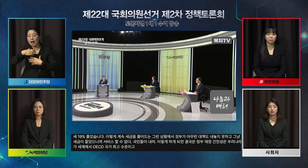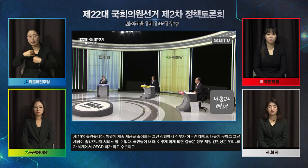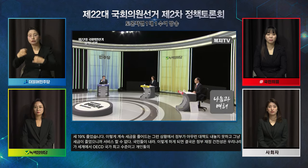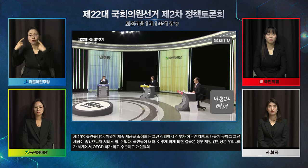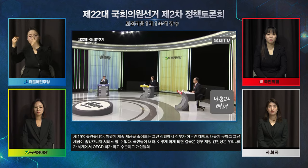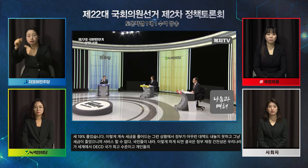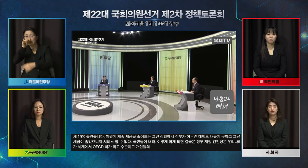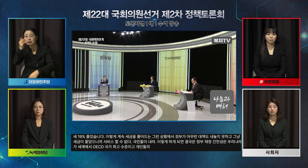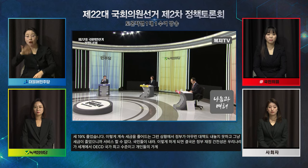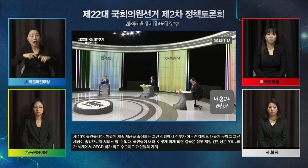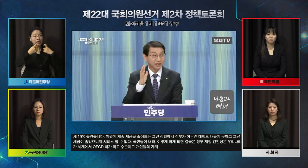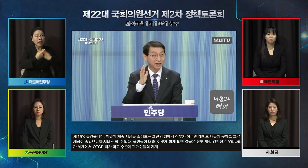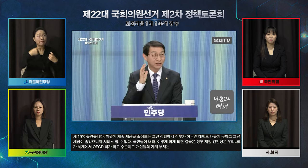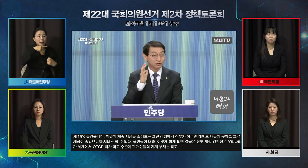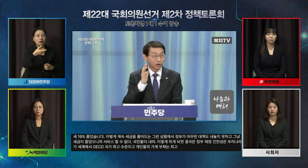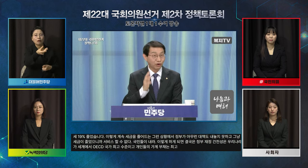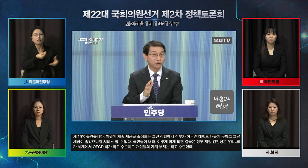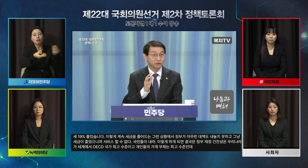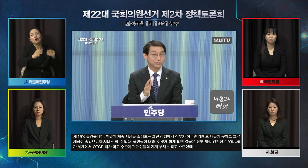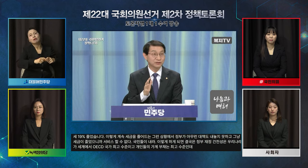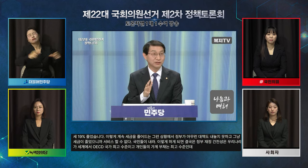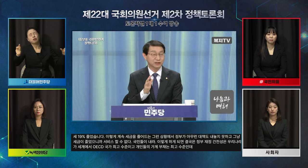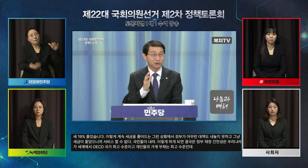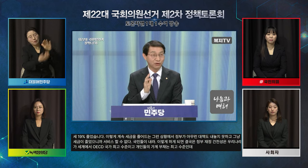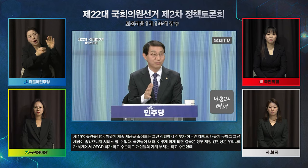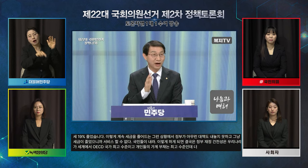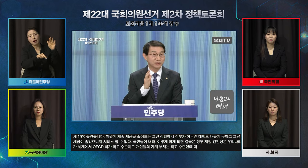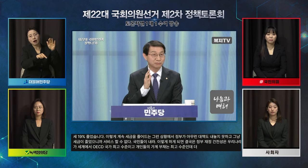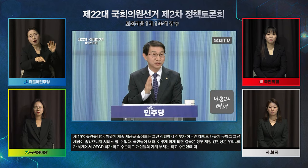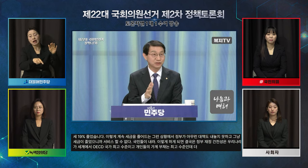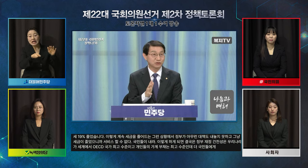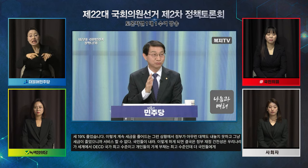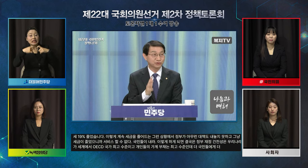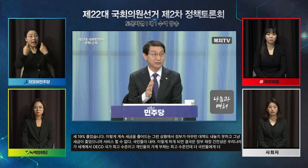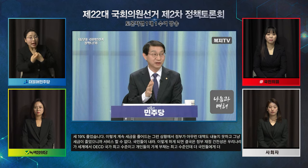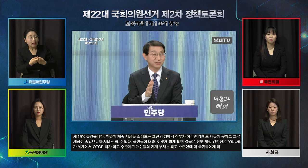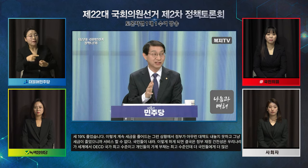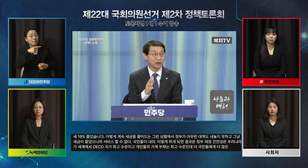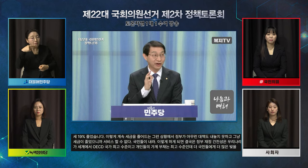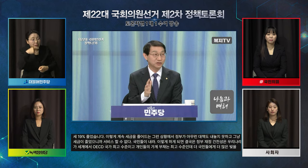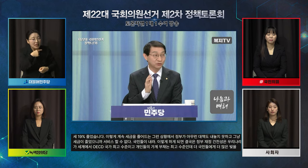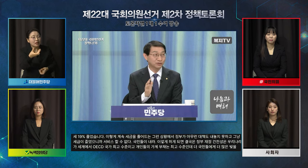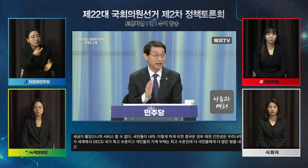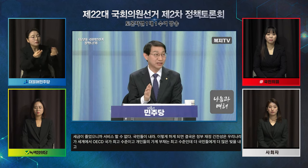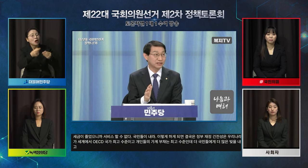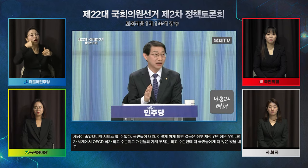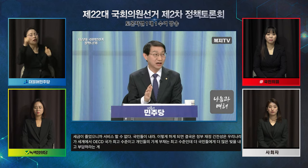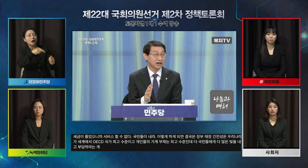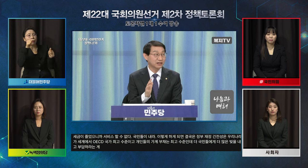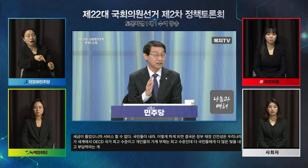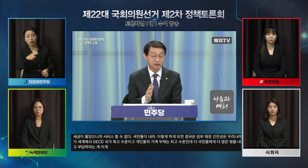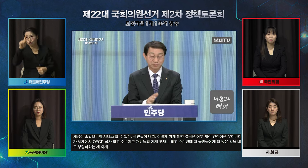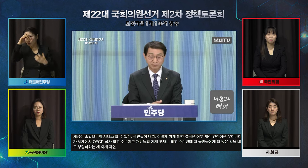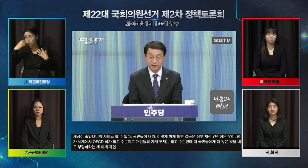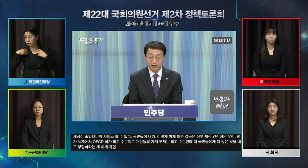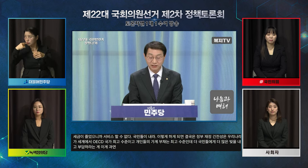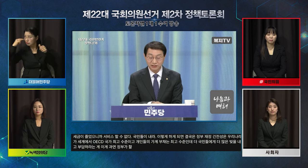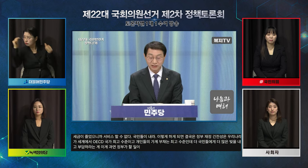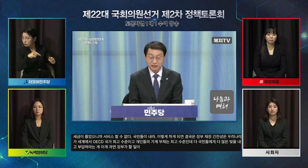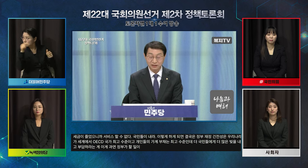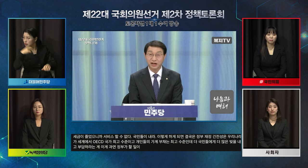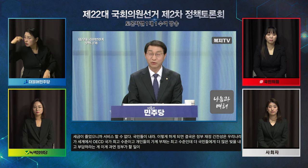가계 부채는 최고 수준인데 더 국민들에게 더 많은 빚을 내고 부담하라는 게 이게 과연 정부가 할 일이냐. 이런